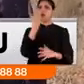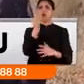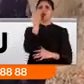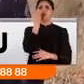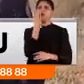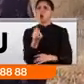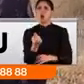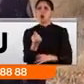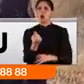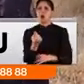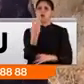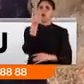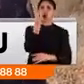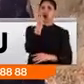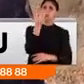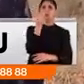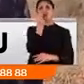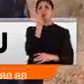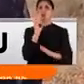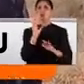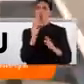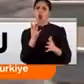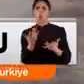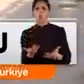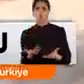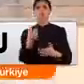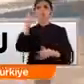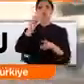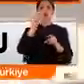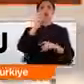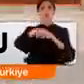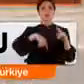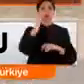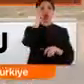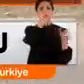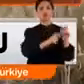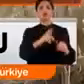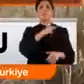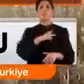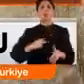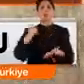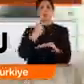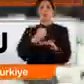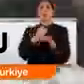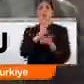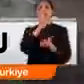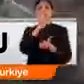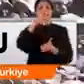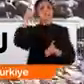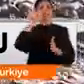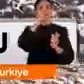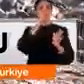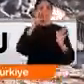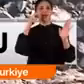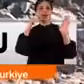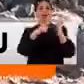kişilerdi? Vallahi 4 kişi mi 5 kişi mi öyleydi yani. Define avcıları belediyeden onaylattıkları sahte evrakı gösterdiler. Ancak